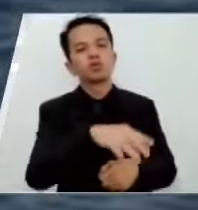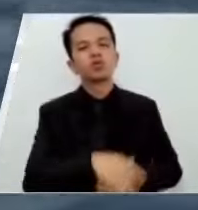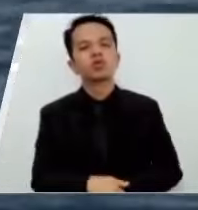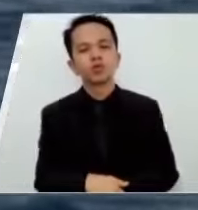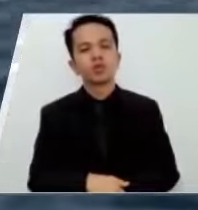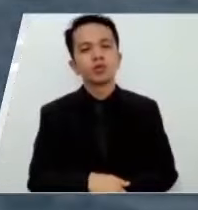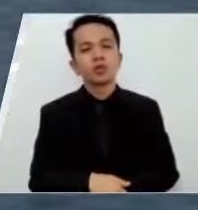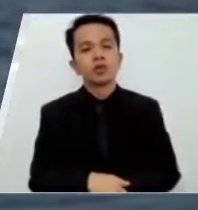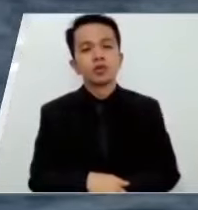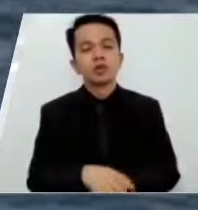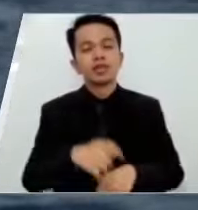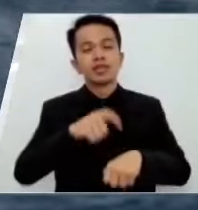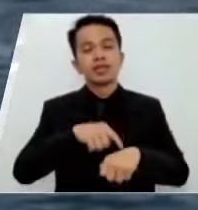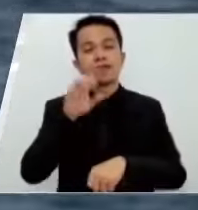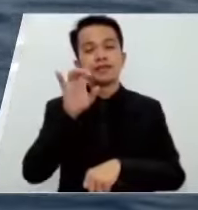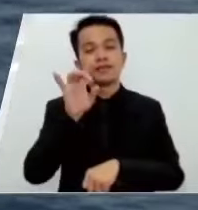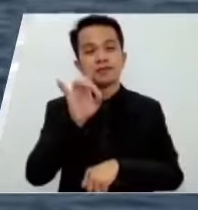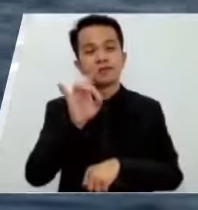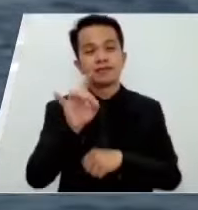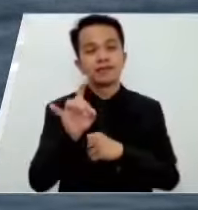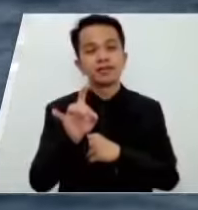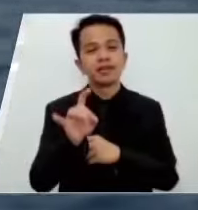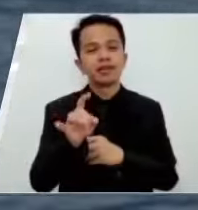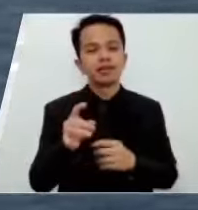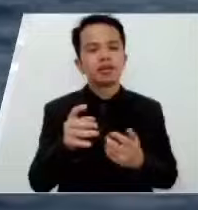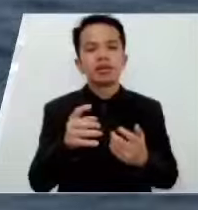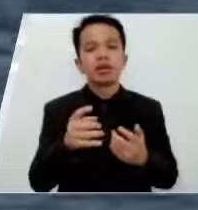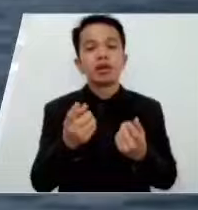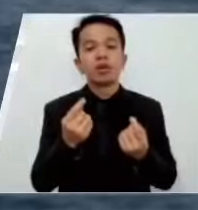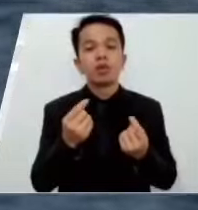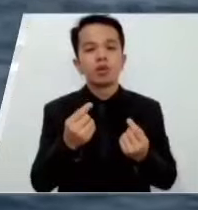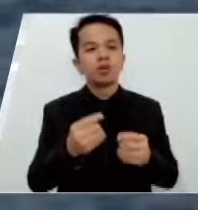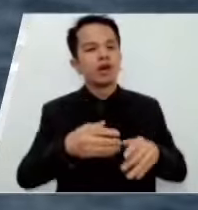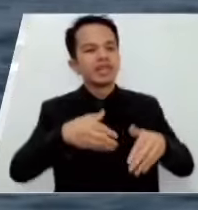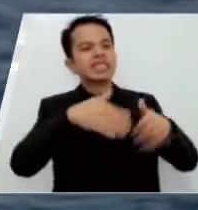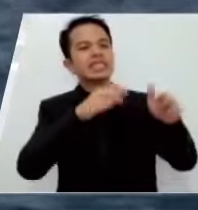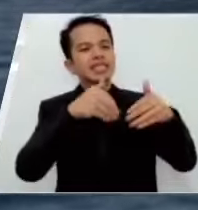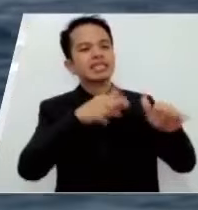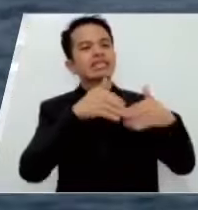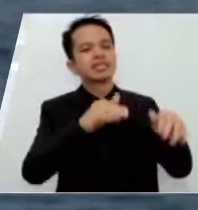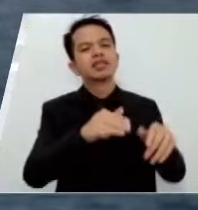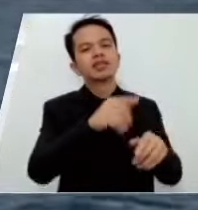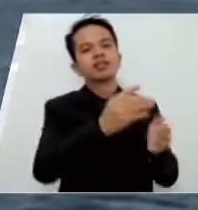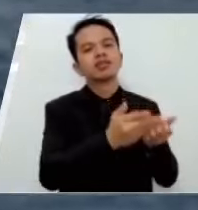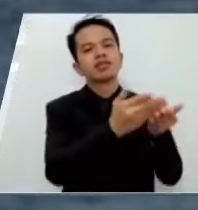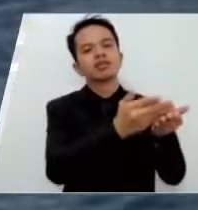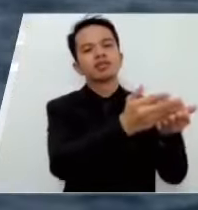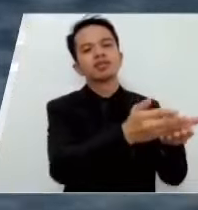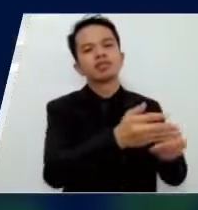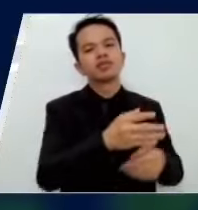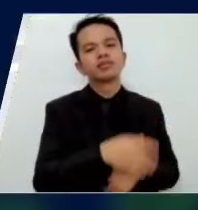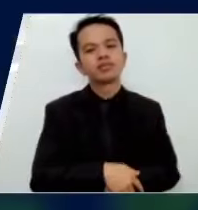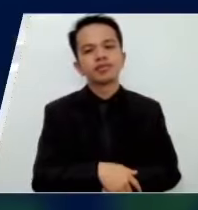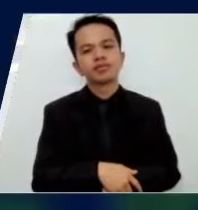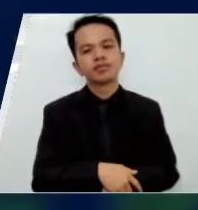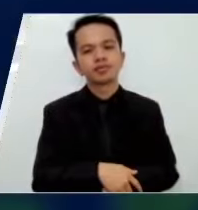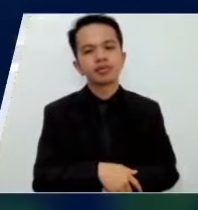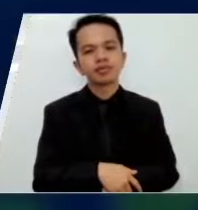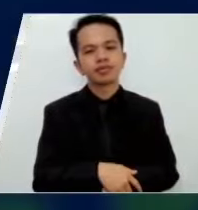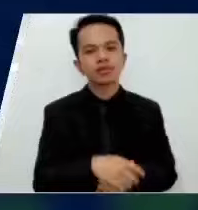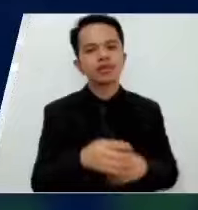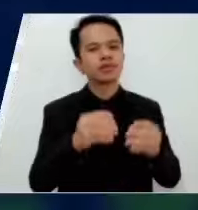o'clock, the intention was only to drive away the Unaiza May, to sway her from her path. Kumbaga,